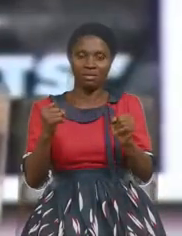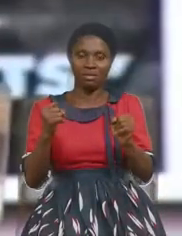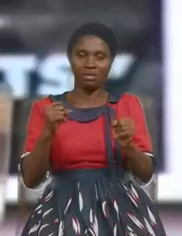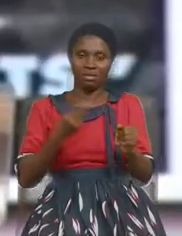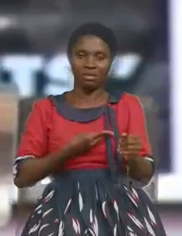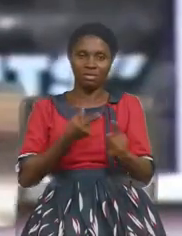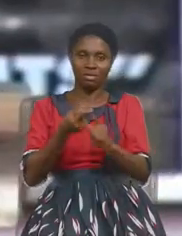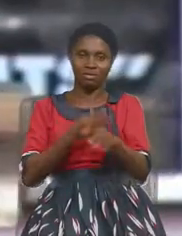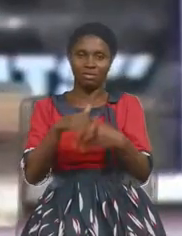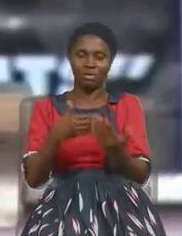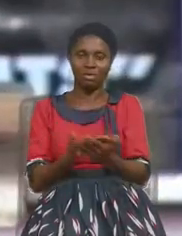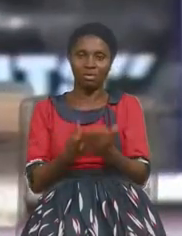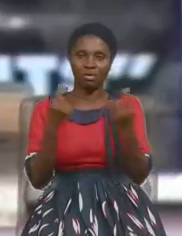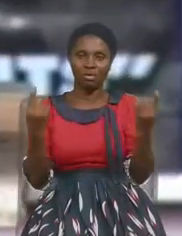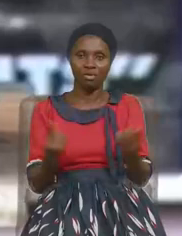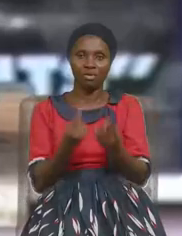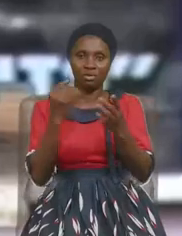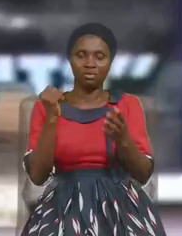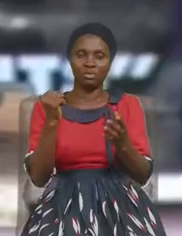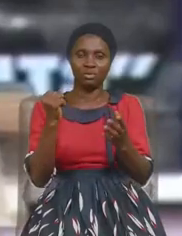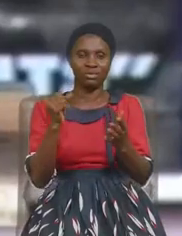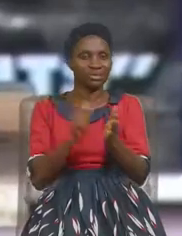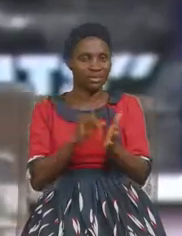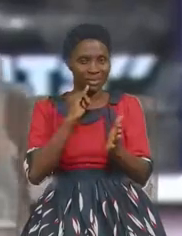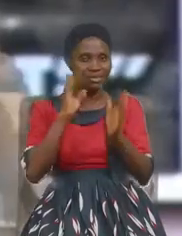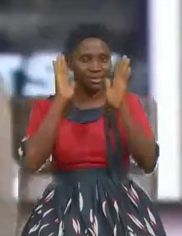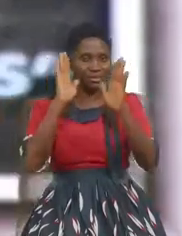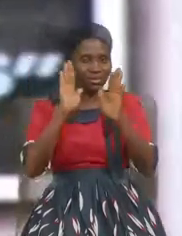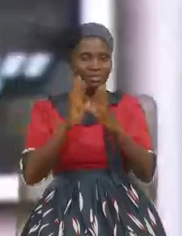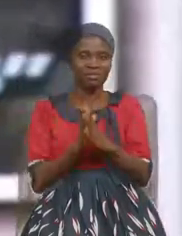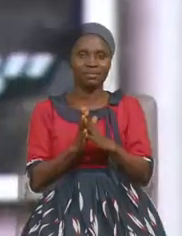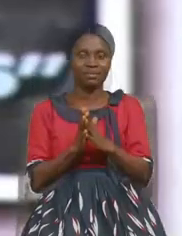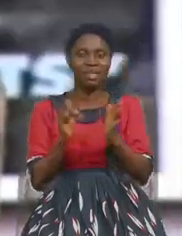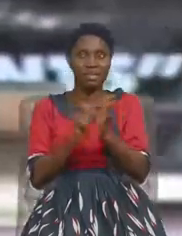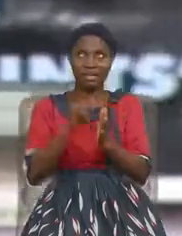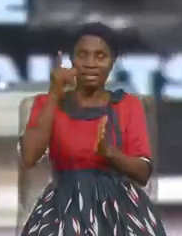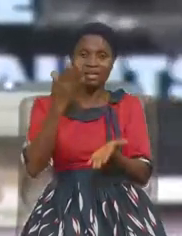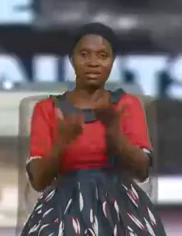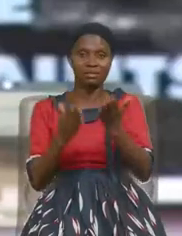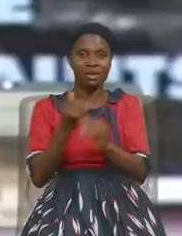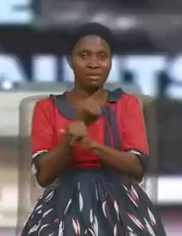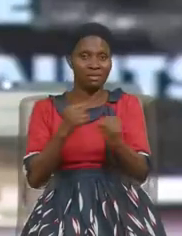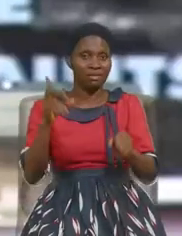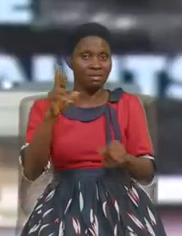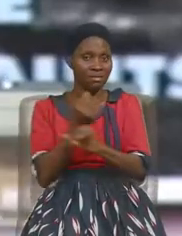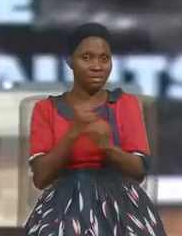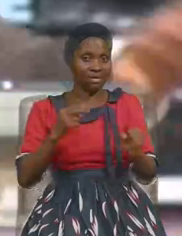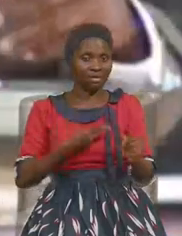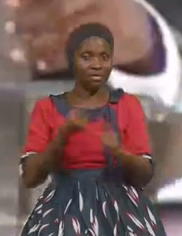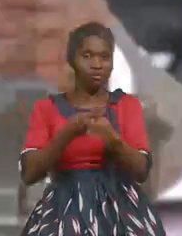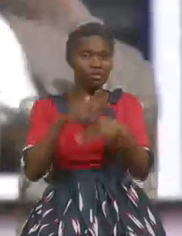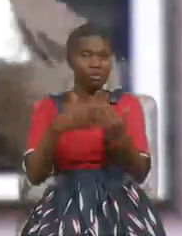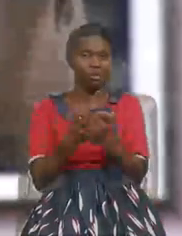iniquité. Merveilleux. Afin de nous racheter de toute iniquité. Et